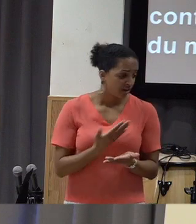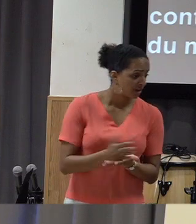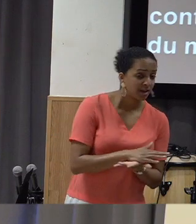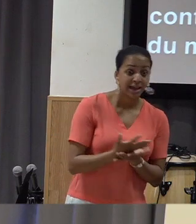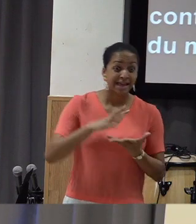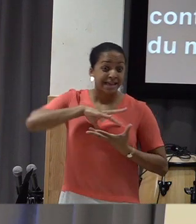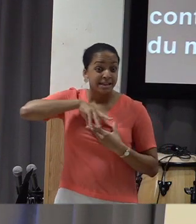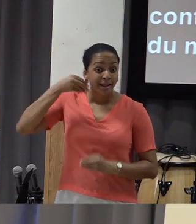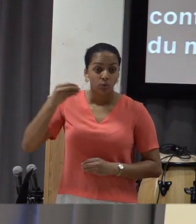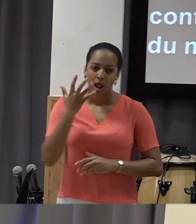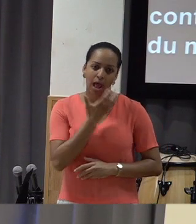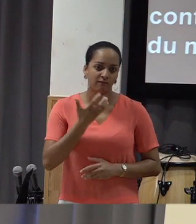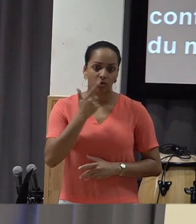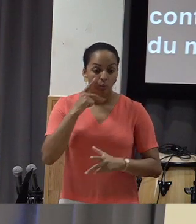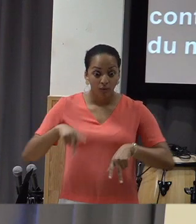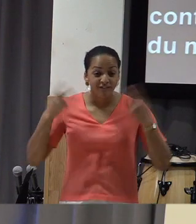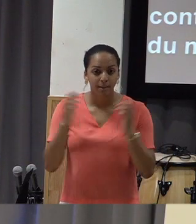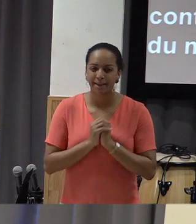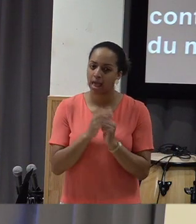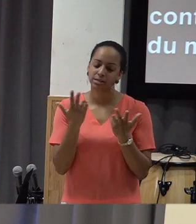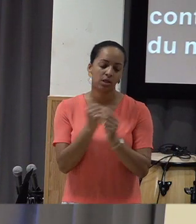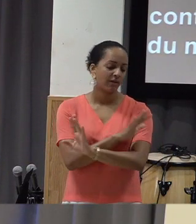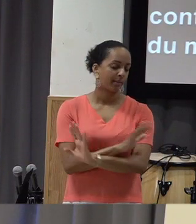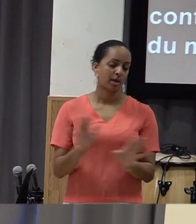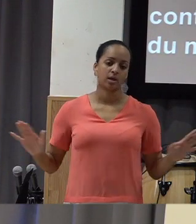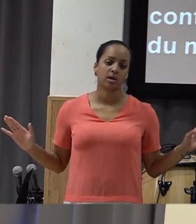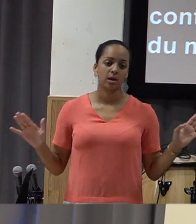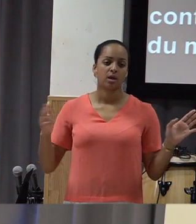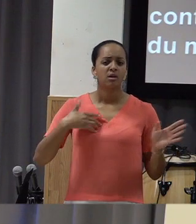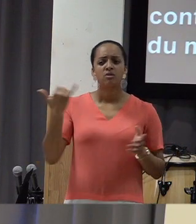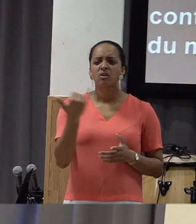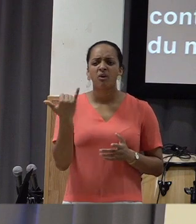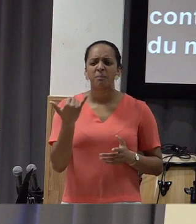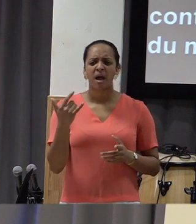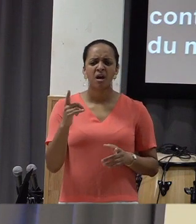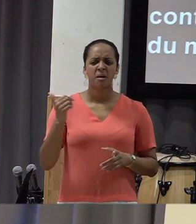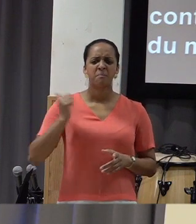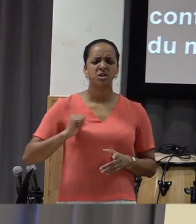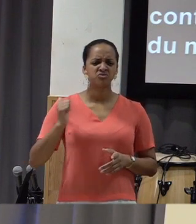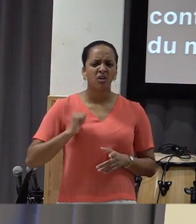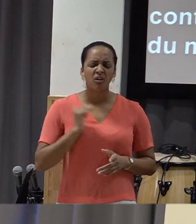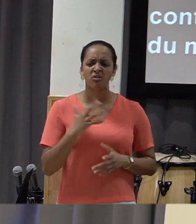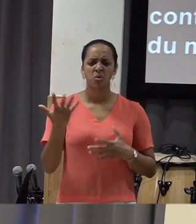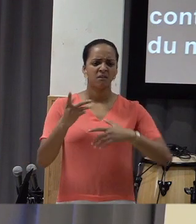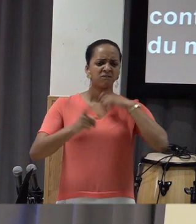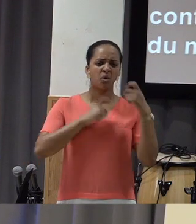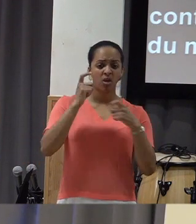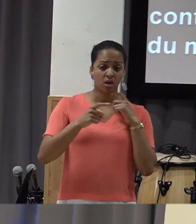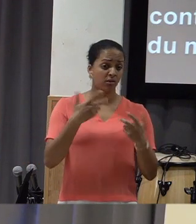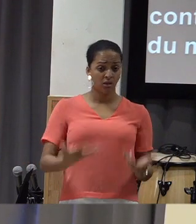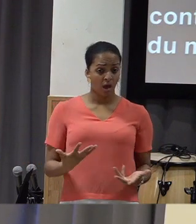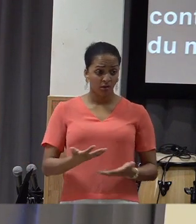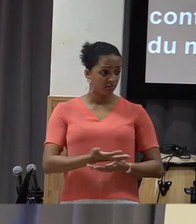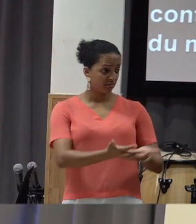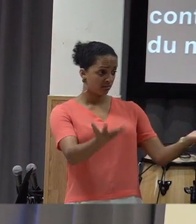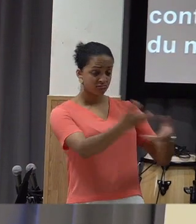catastrophique pour ta vie de prière. Je prie que personne ne marche dans la méchanceté et dans la violence, parce que ce sont les valeurs de ce monde. Je